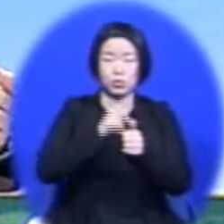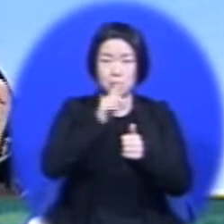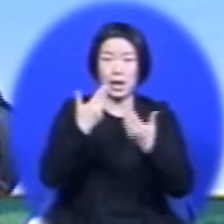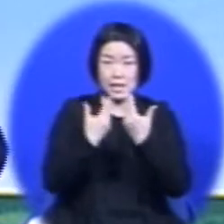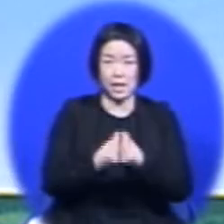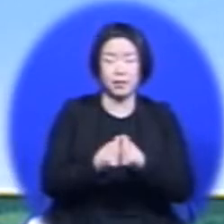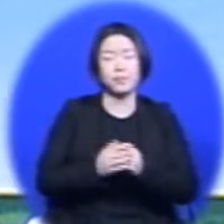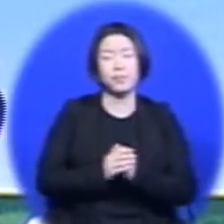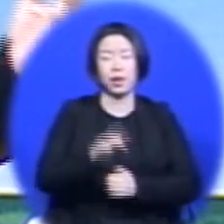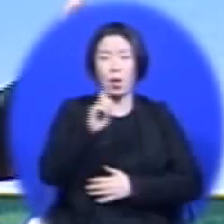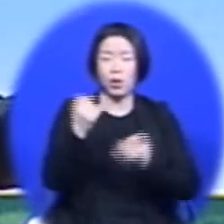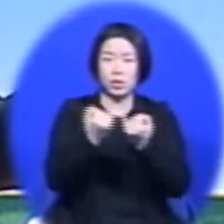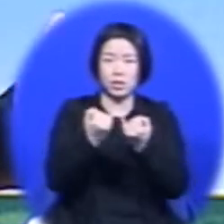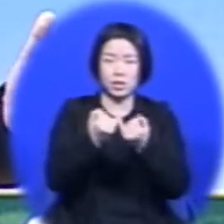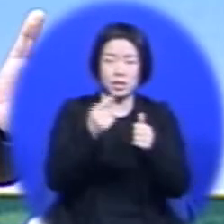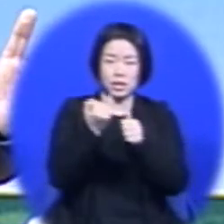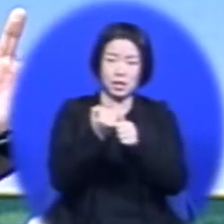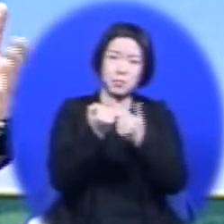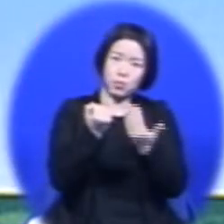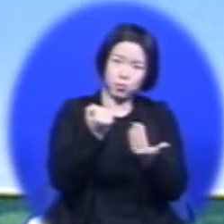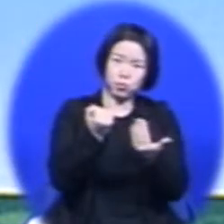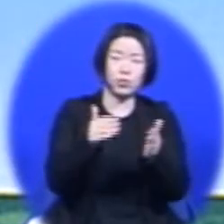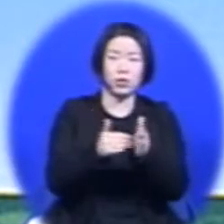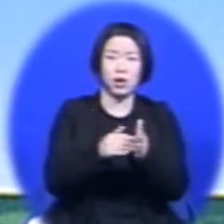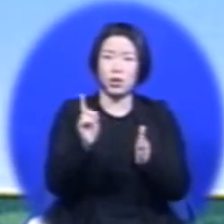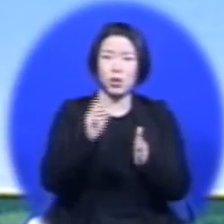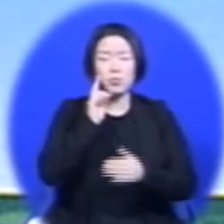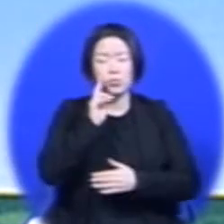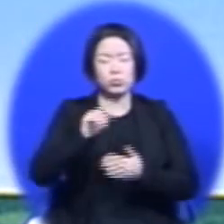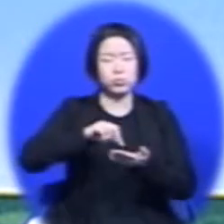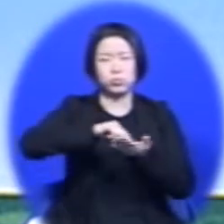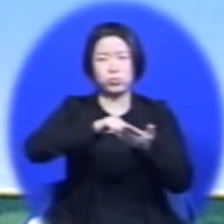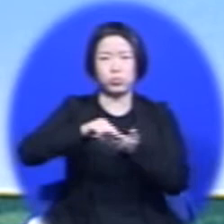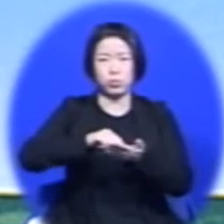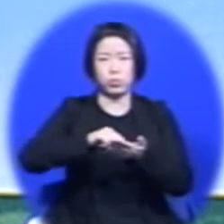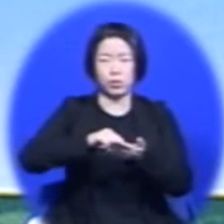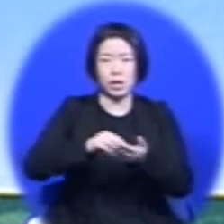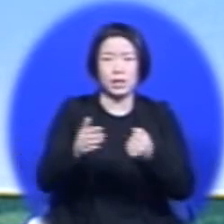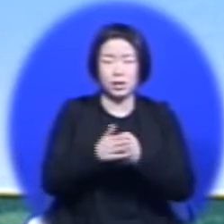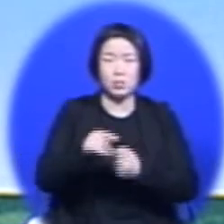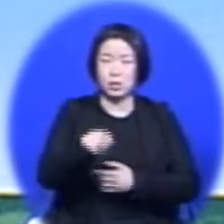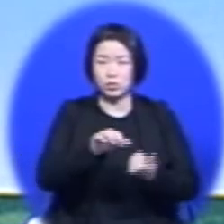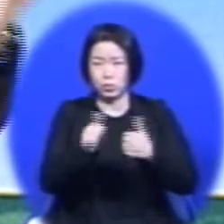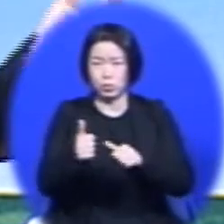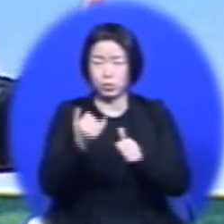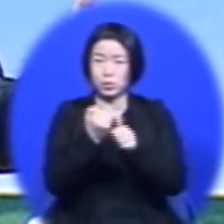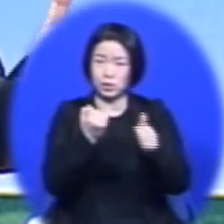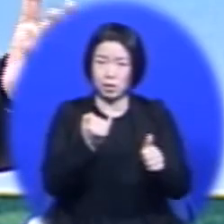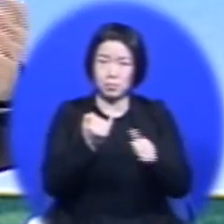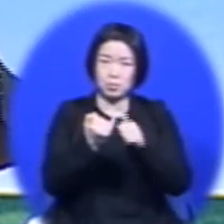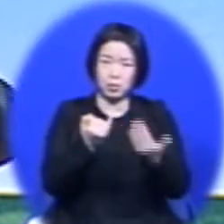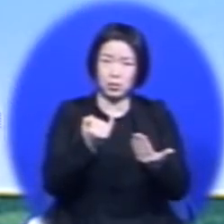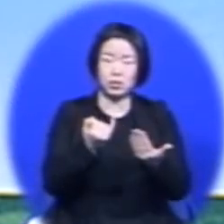여인이 남편이 죽었습니다. 너무 외로워요. 그래서 그 죽은 남편을 장사 지내지